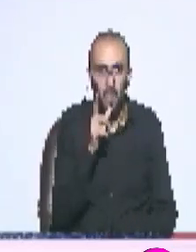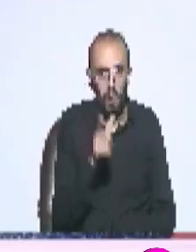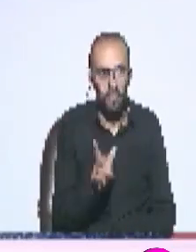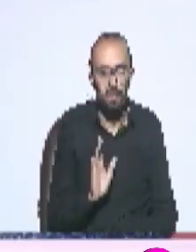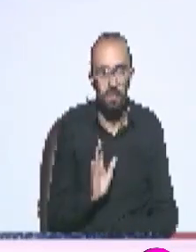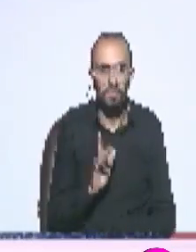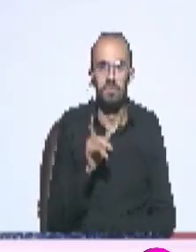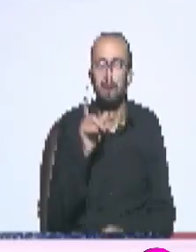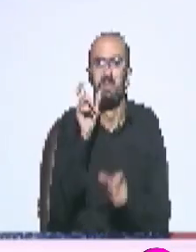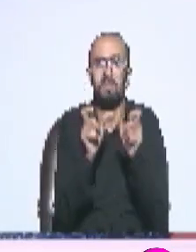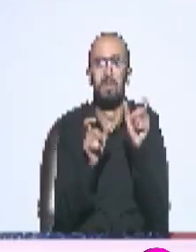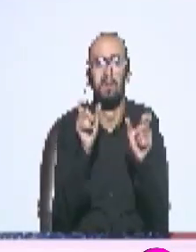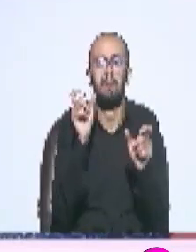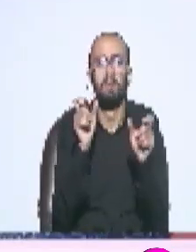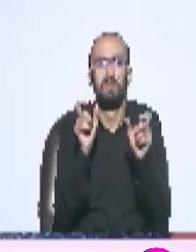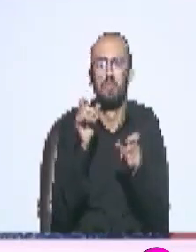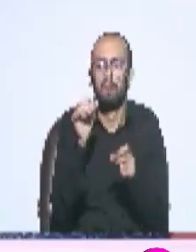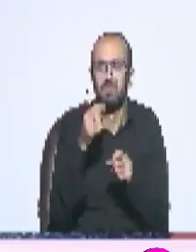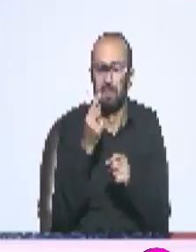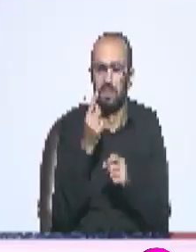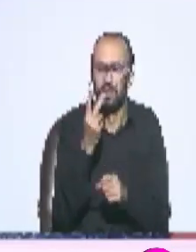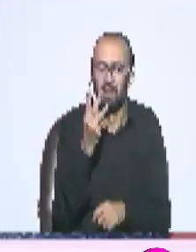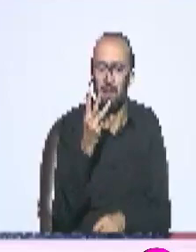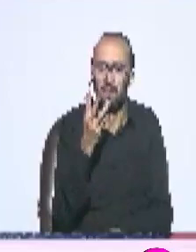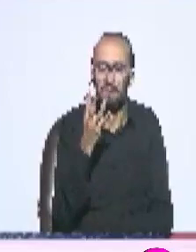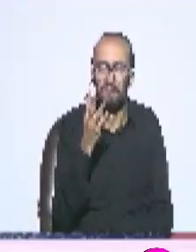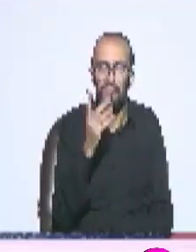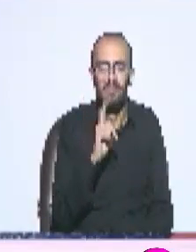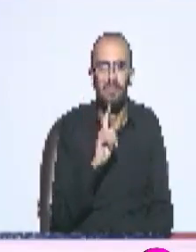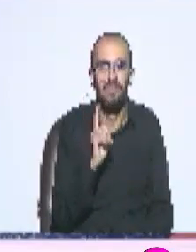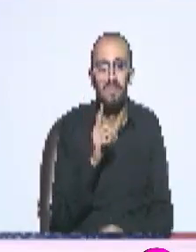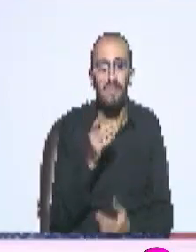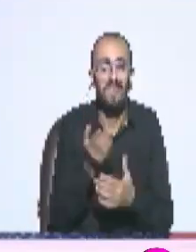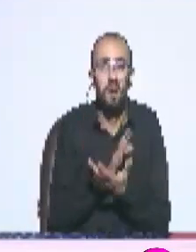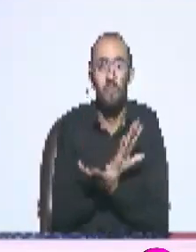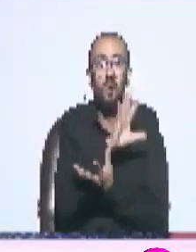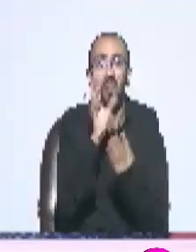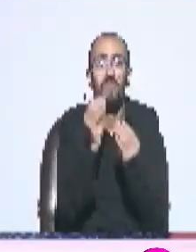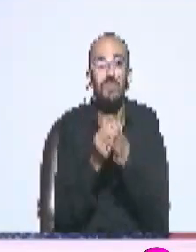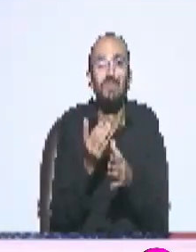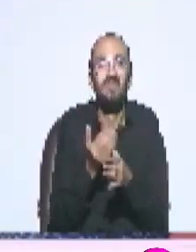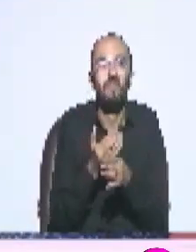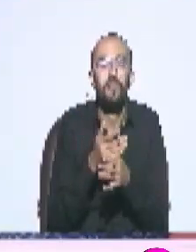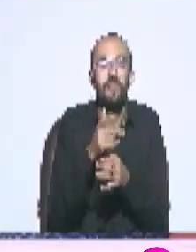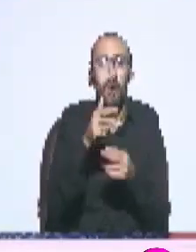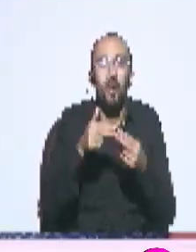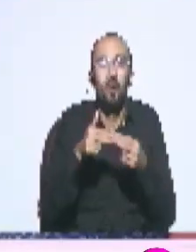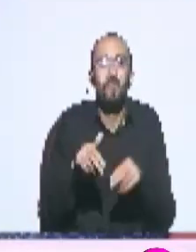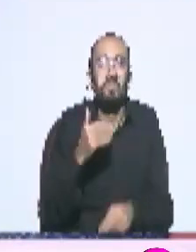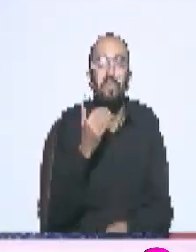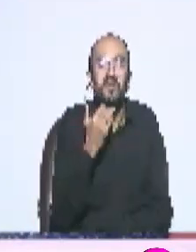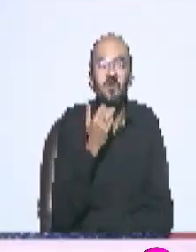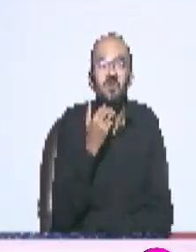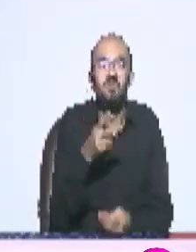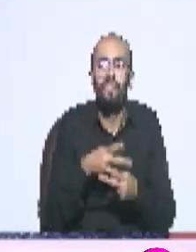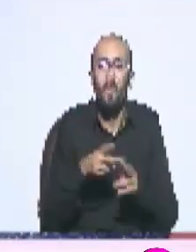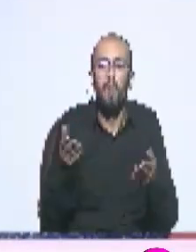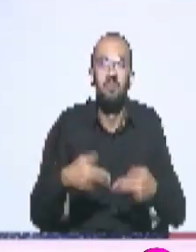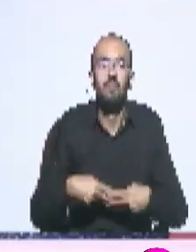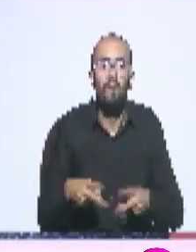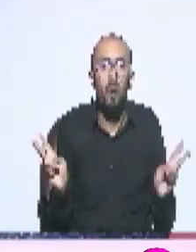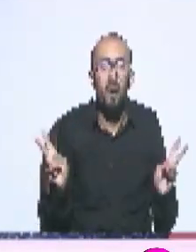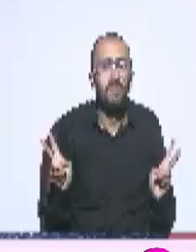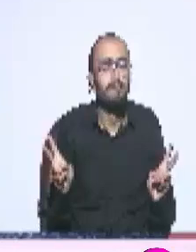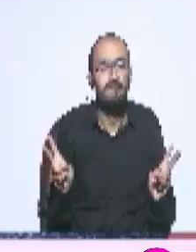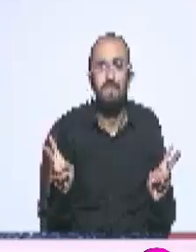بيجي لي واول جلسه اثنين ثلاثه لا هي السبب كل اللي هو فيه ان حدوده مستباحه بمعنى